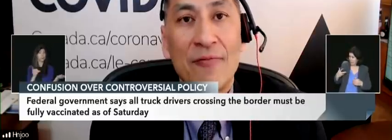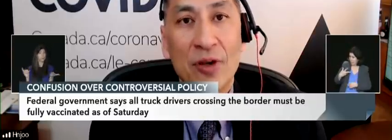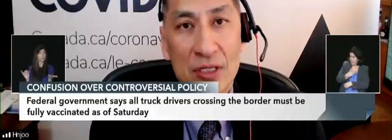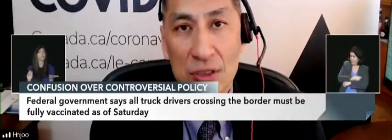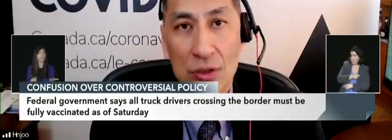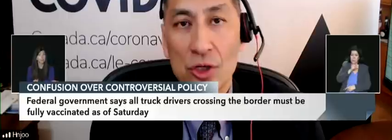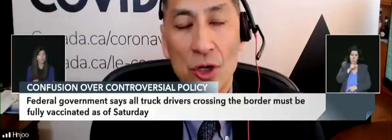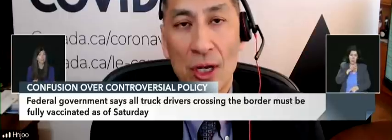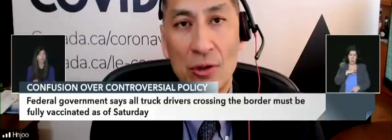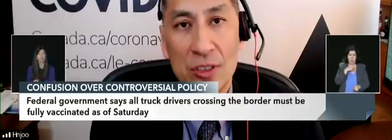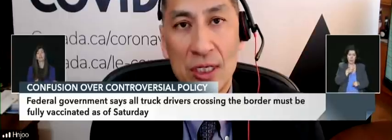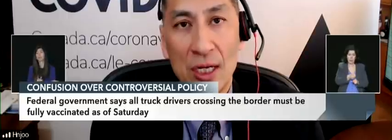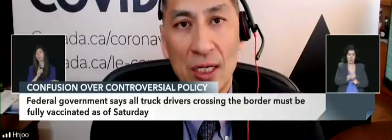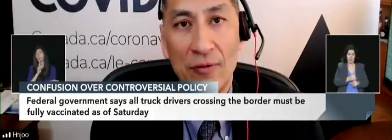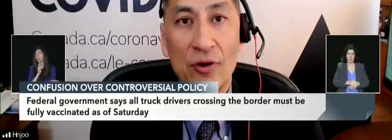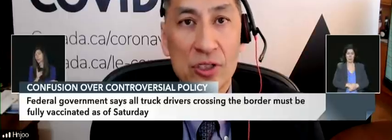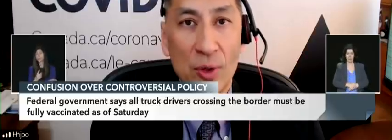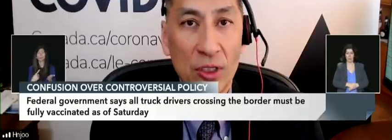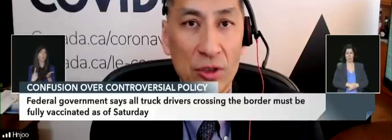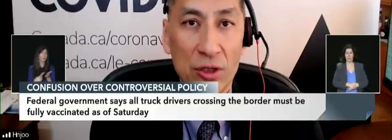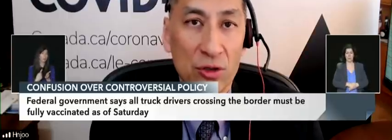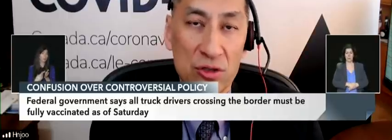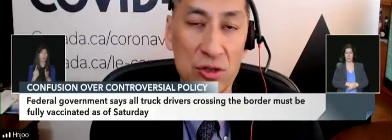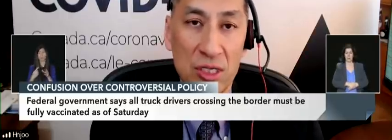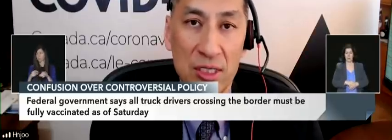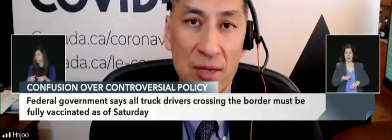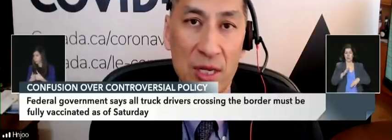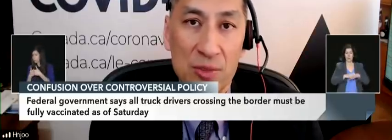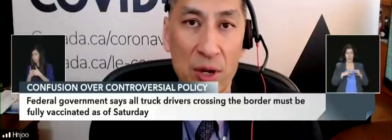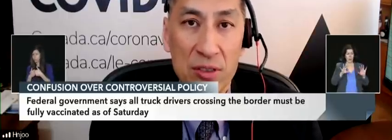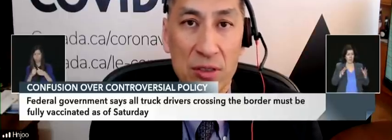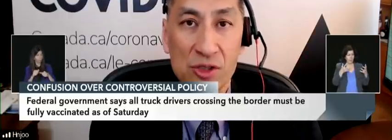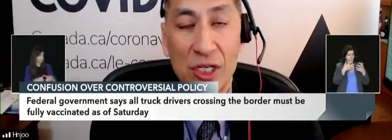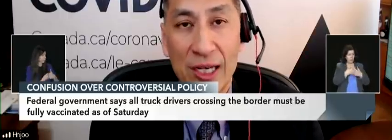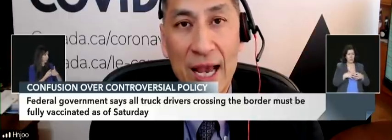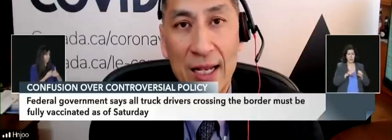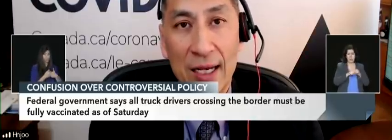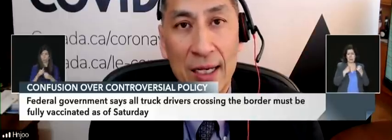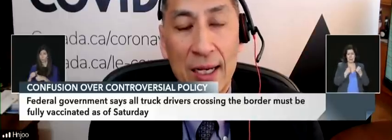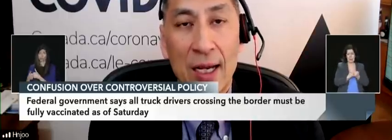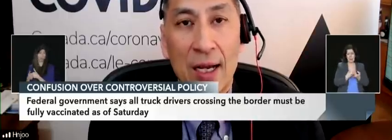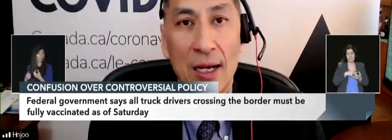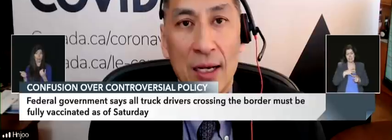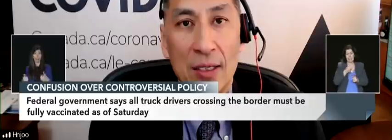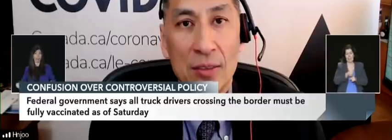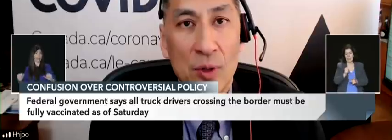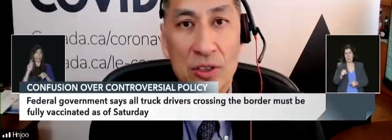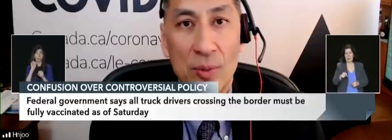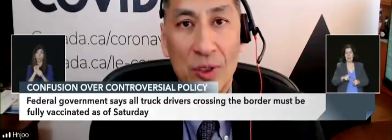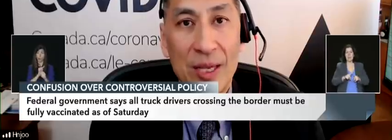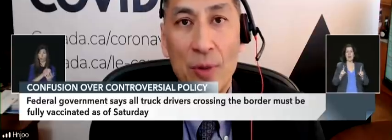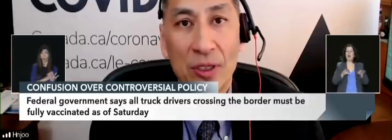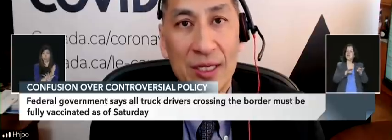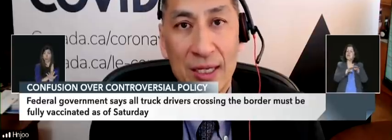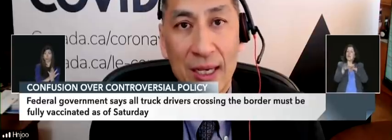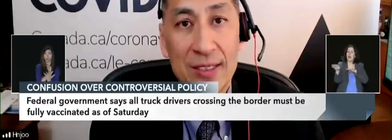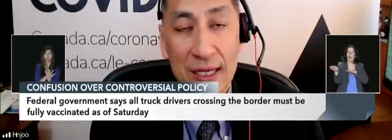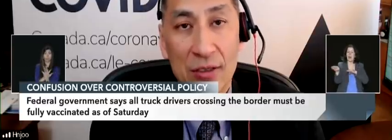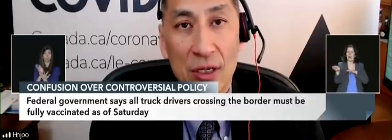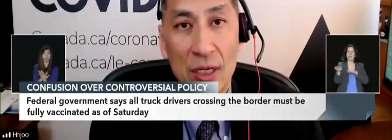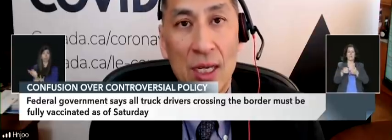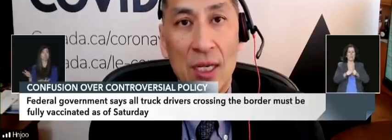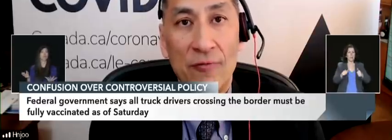l'infrastructure et aussi le fonctionnement de notre société mais je pense en général, je pense que dans n'importe